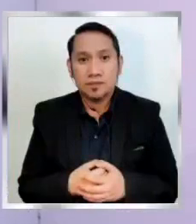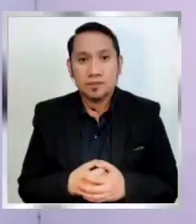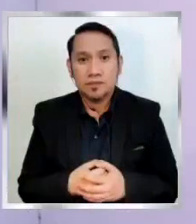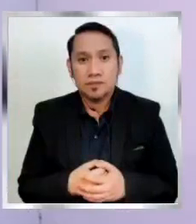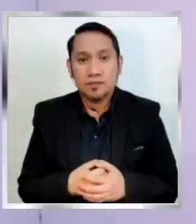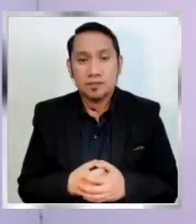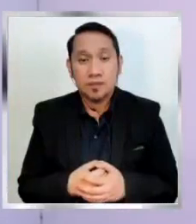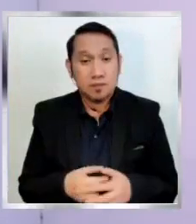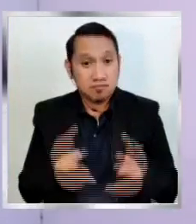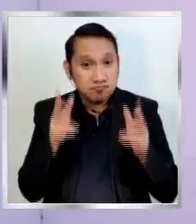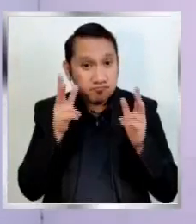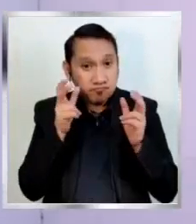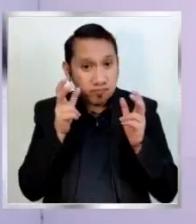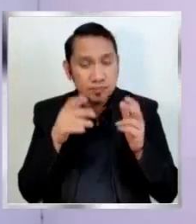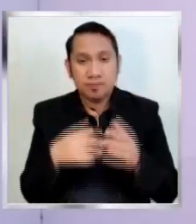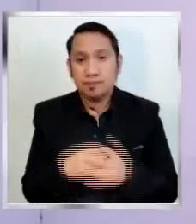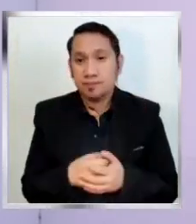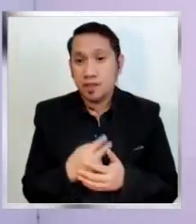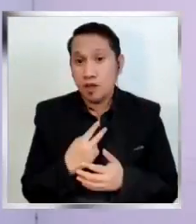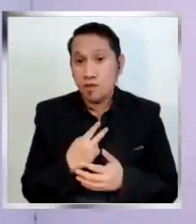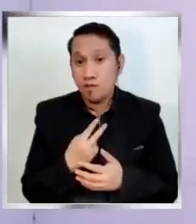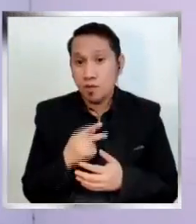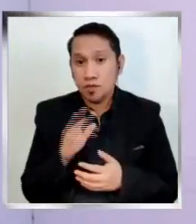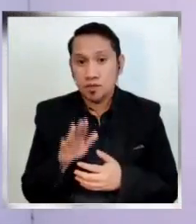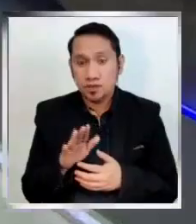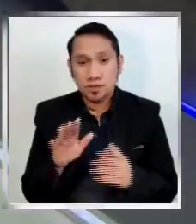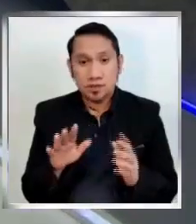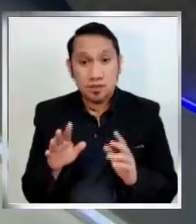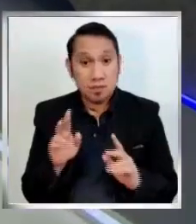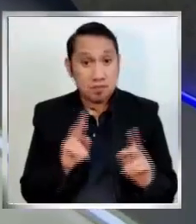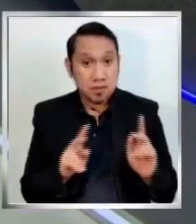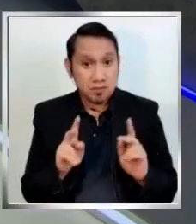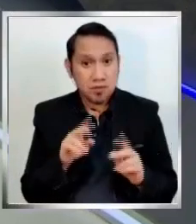Pinakinggan din natin ang boses ng ating mga kapuso online.